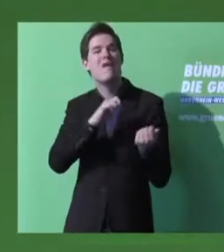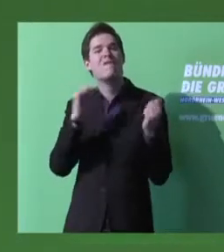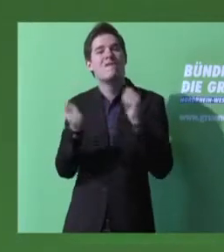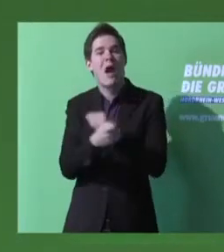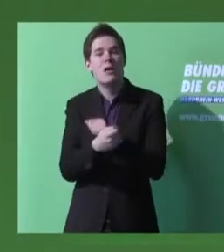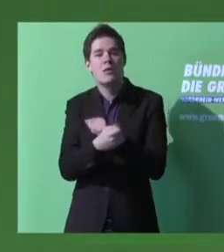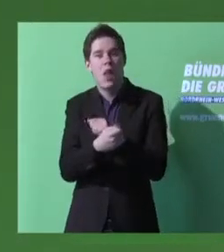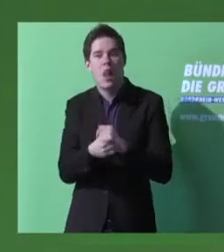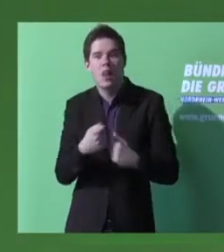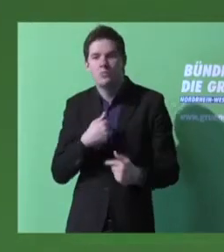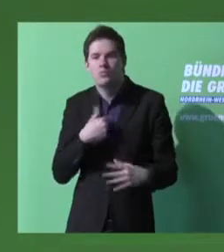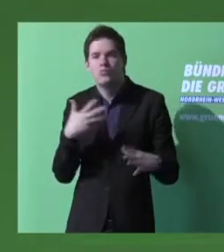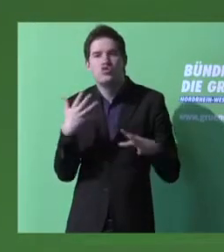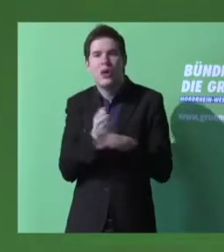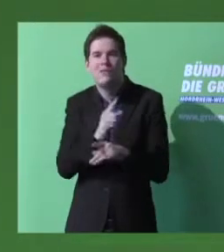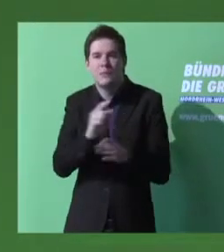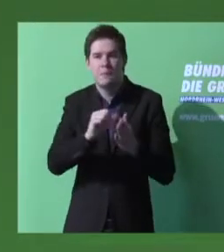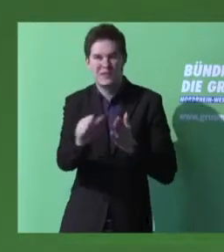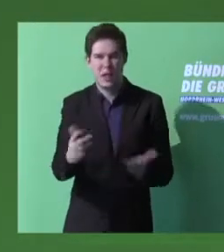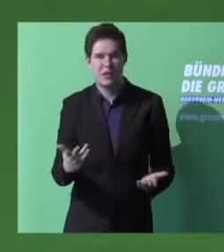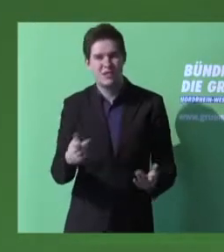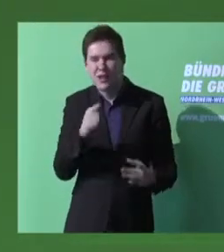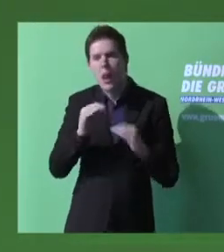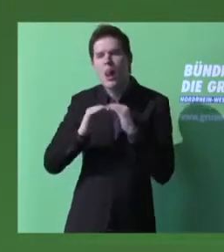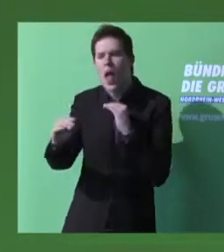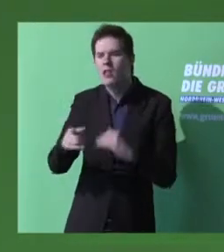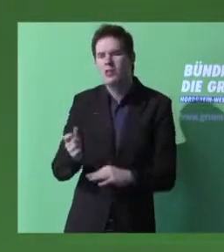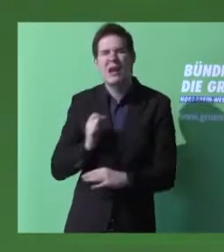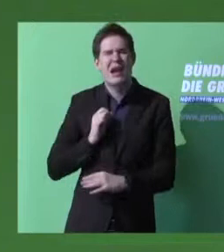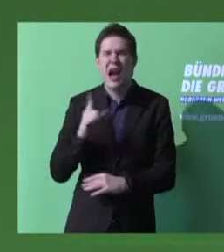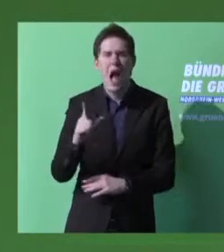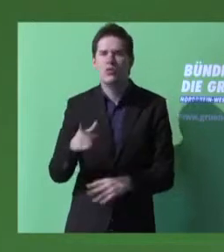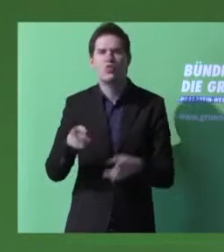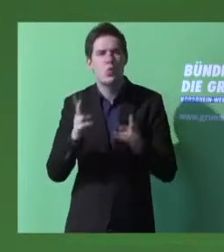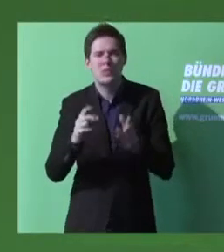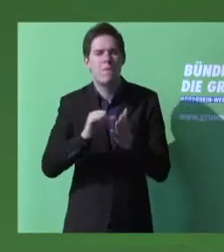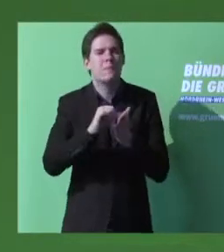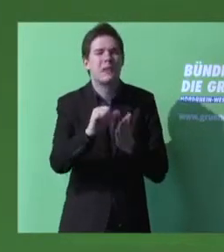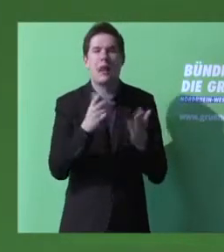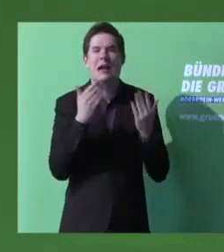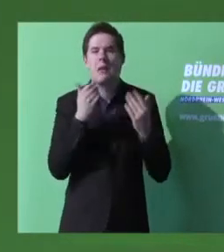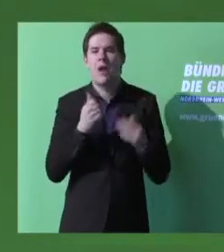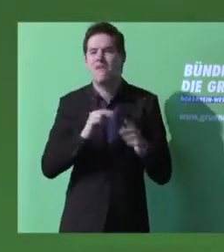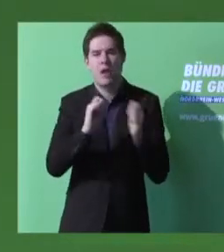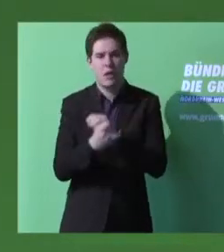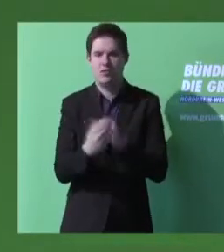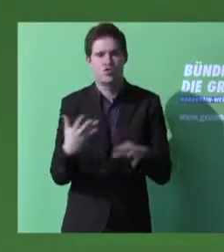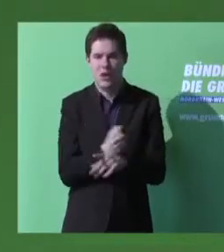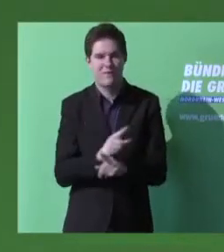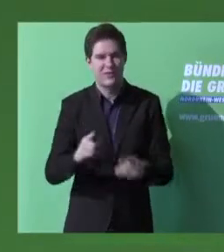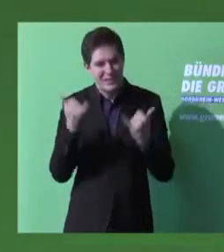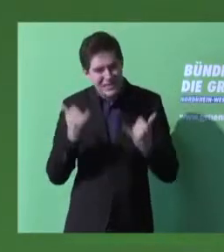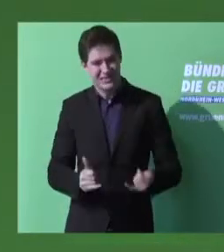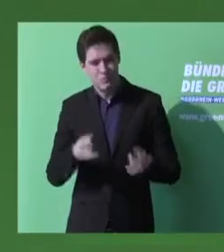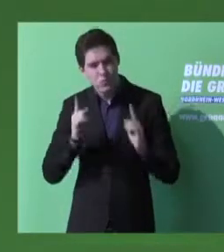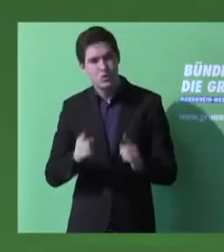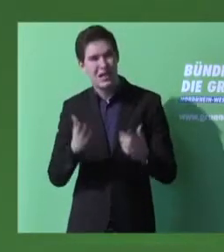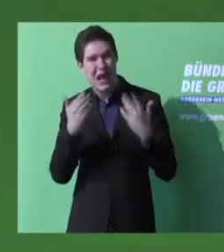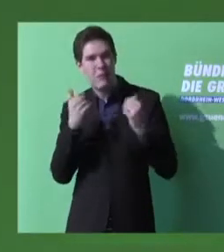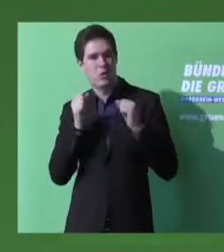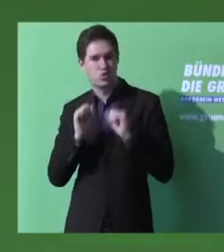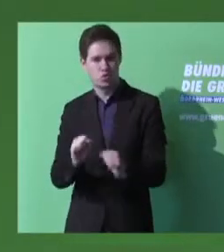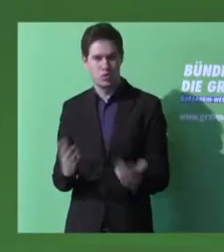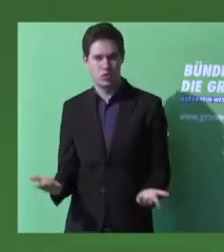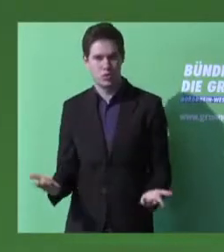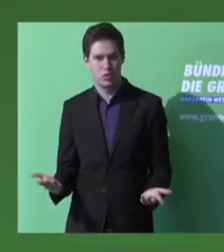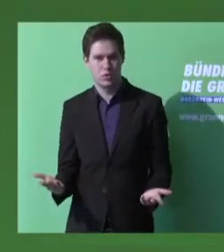bezahlen können. Kein Land, auch nicht das reichste Land dieser Welt, wird den Klimawandel bezahlen können. Wir müssen Klimaschutz machen. Und Klimaschutz ist